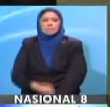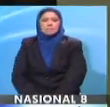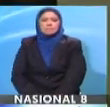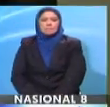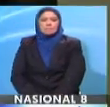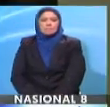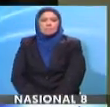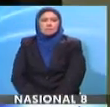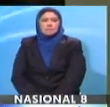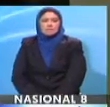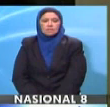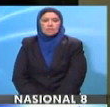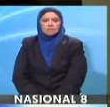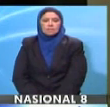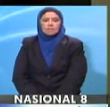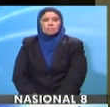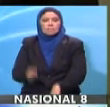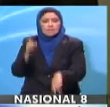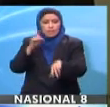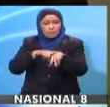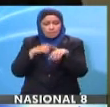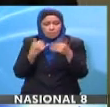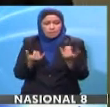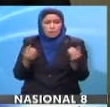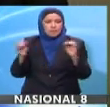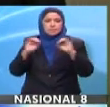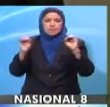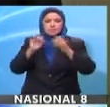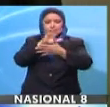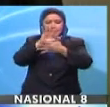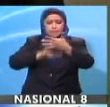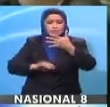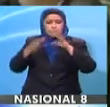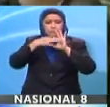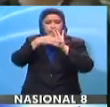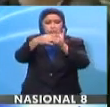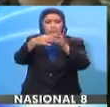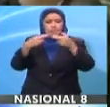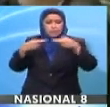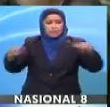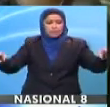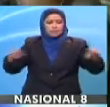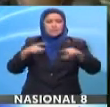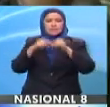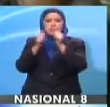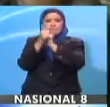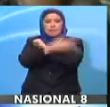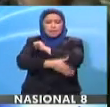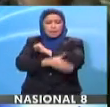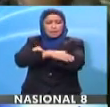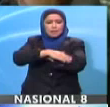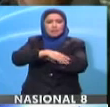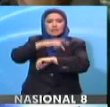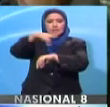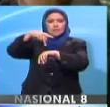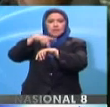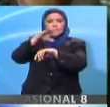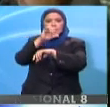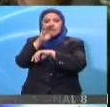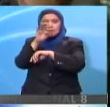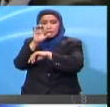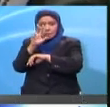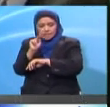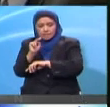bhamas bagaimanapun ketika ini tiada rangka kerjasama Rasmi dengan negara di Kepulauan Caribbean itu tetapi berbincangan akan dapat